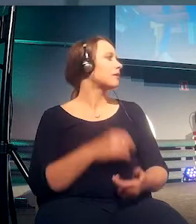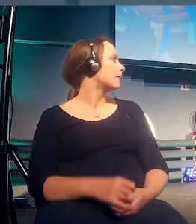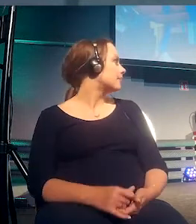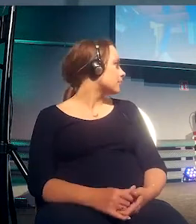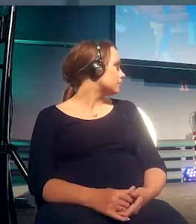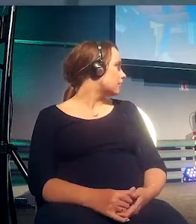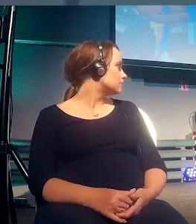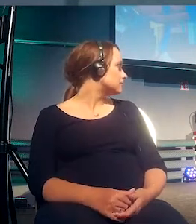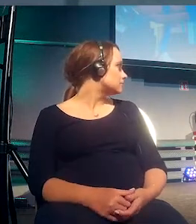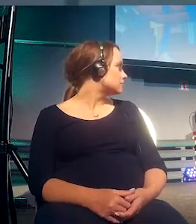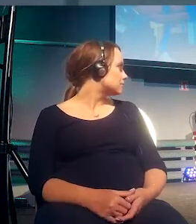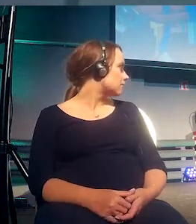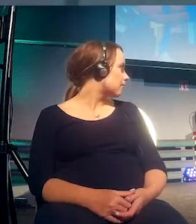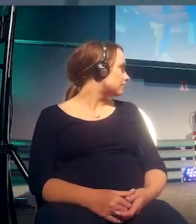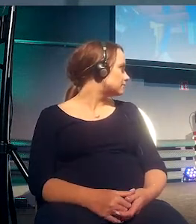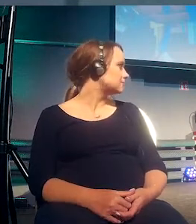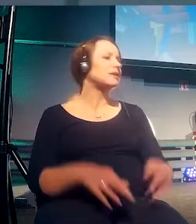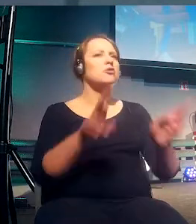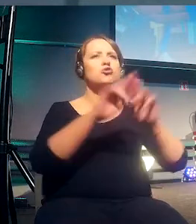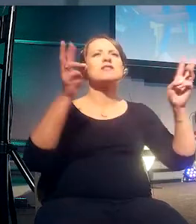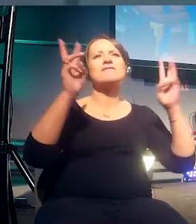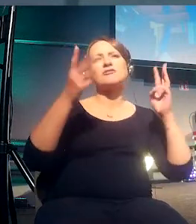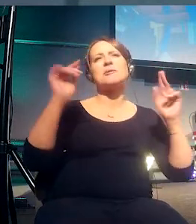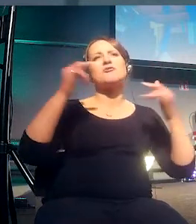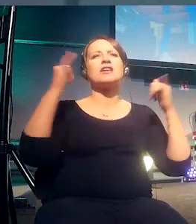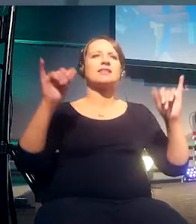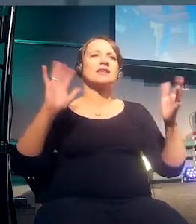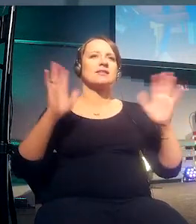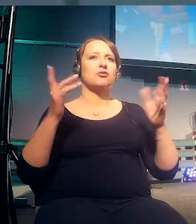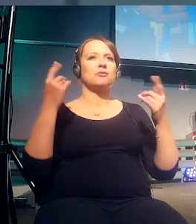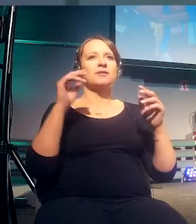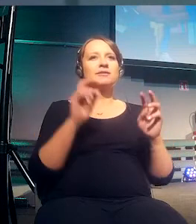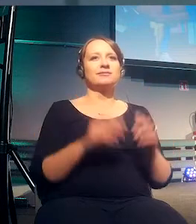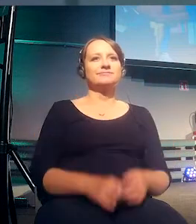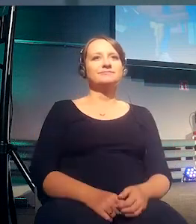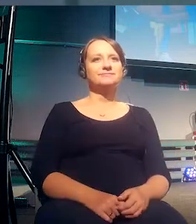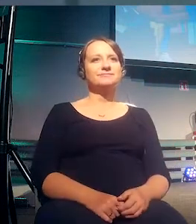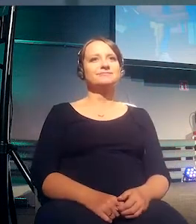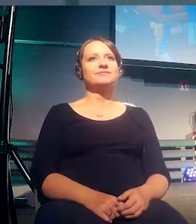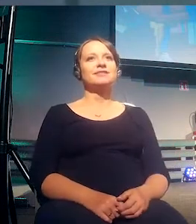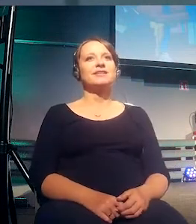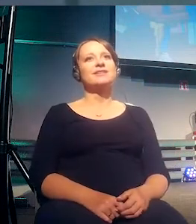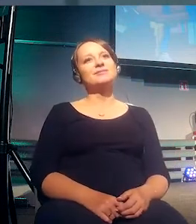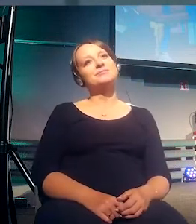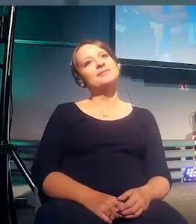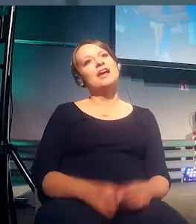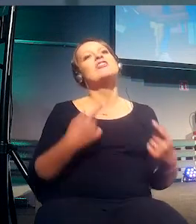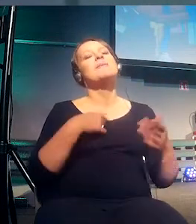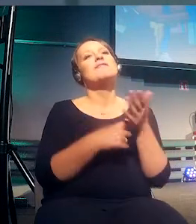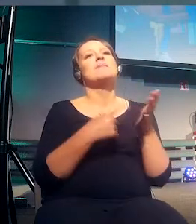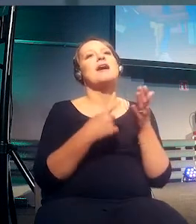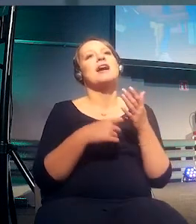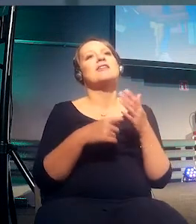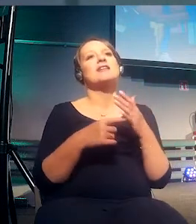na warsztatach design thinking, mimo że możemy nie nazywać tego w taki sposób, żeby ujednolicić w ogóle wymagania biznesowe